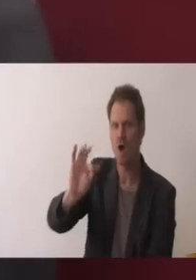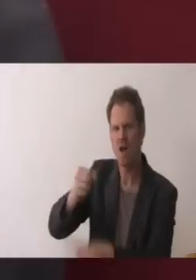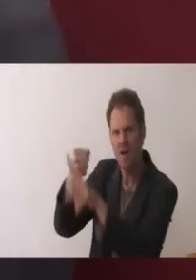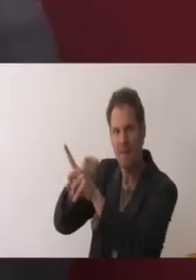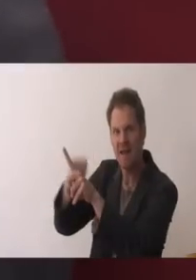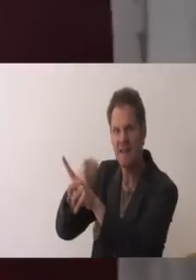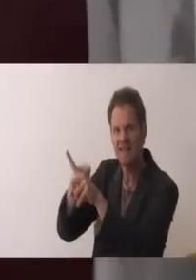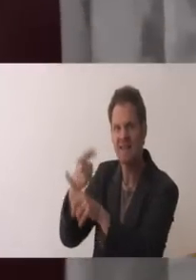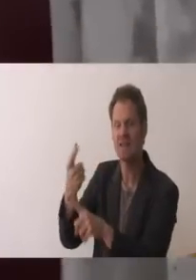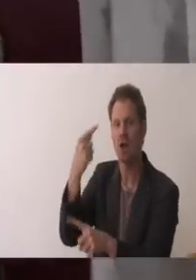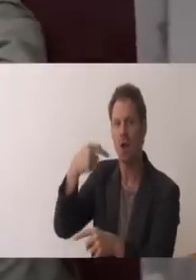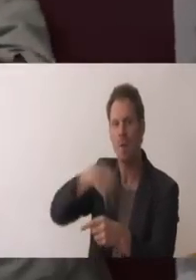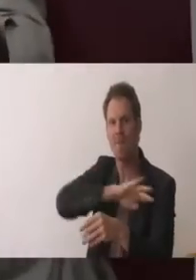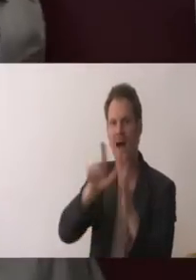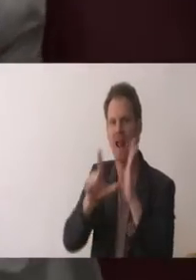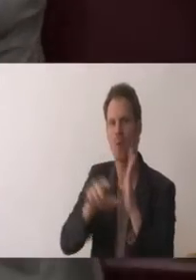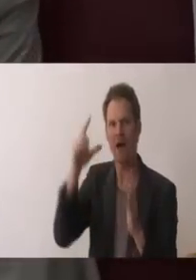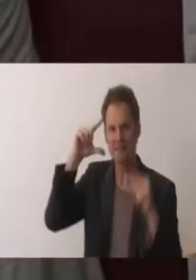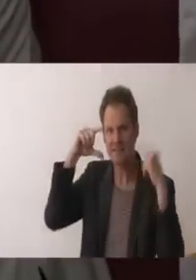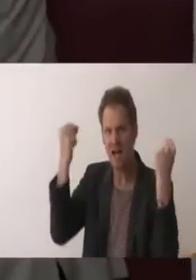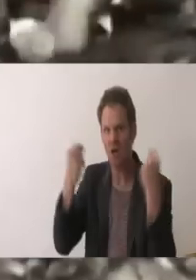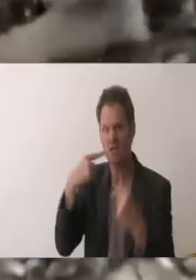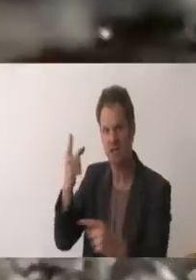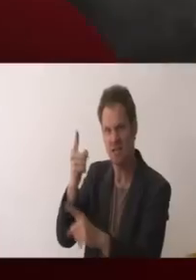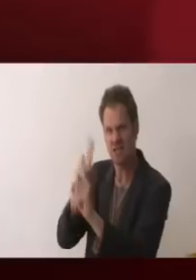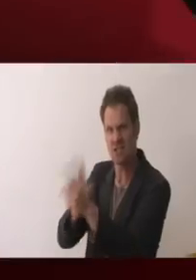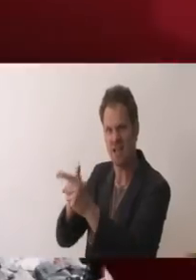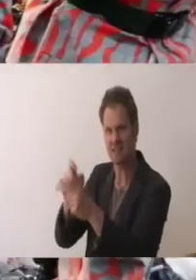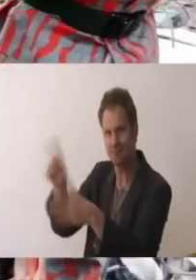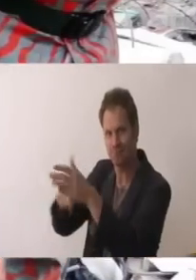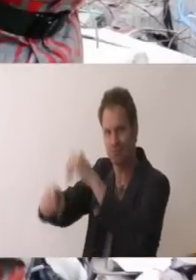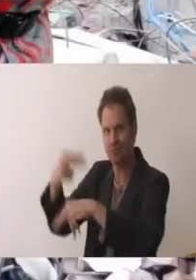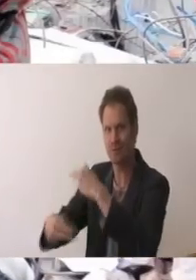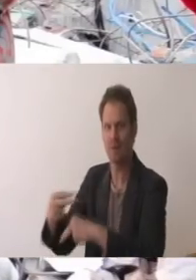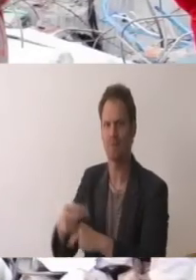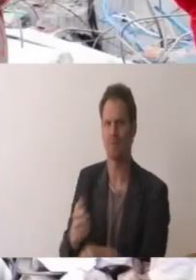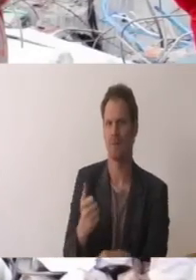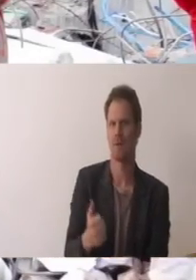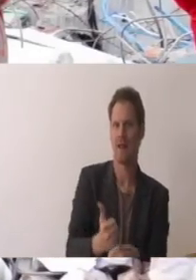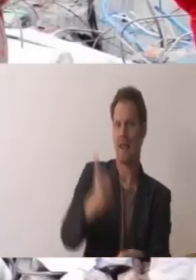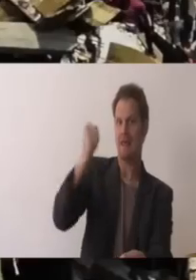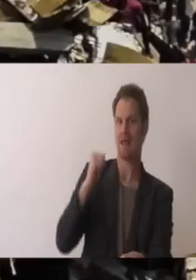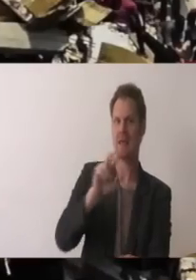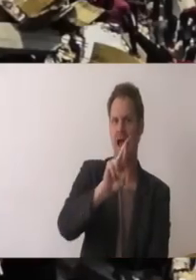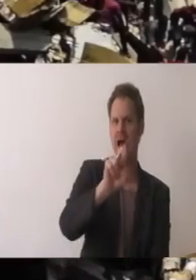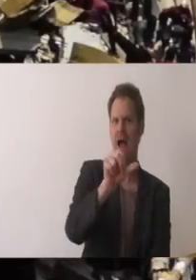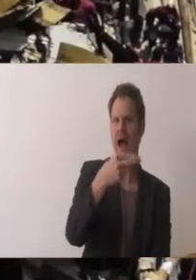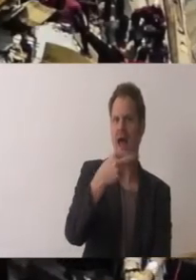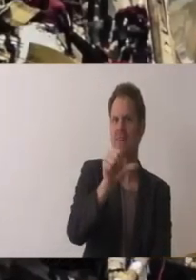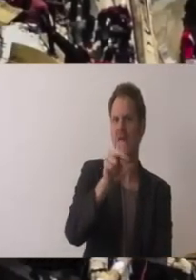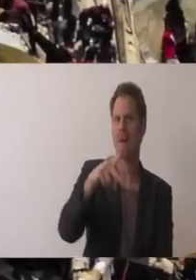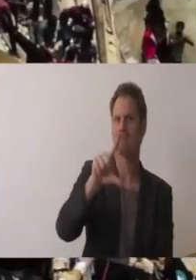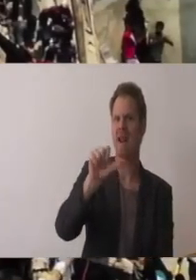militants sont poursuivis au titre du décret Sarkozy sur le sabotage de chasse. Il y a un an, le toit du Rana Plaza s'effondrait sur les